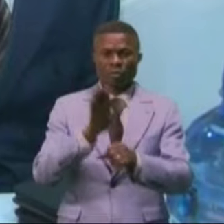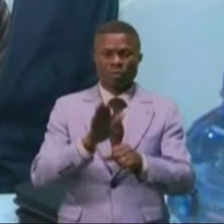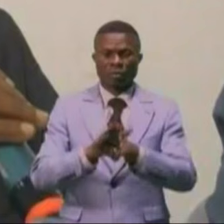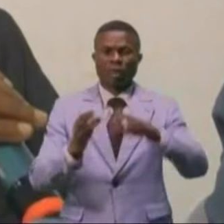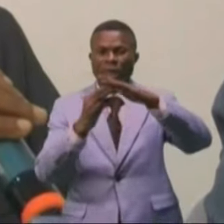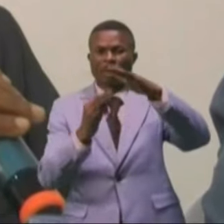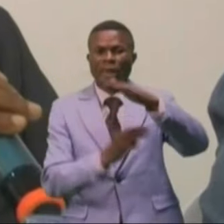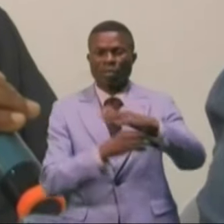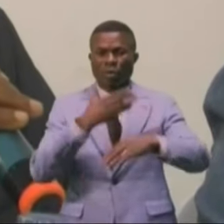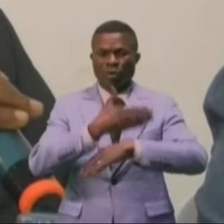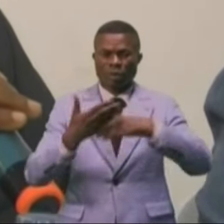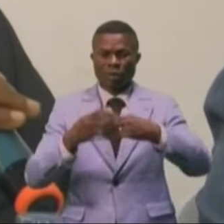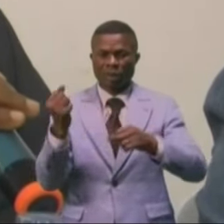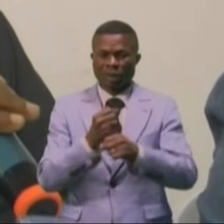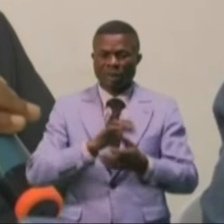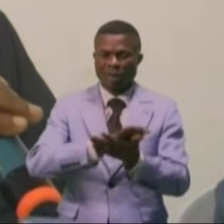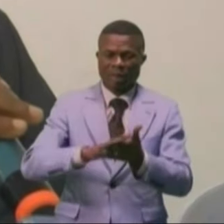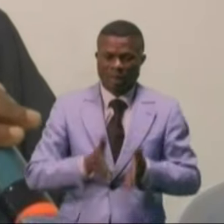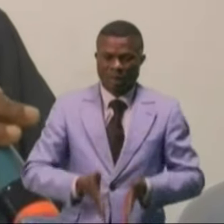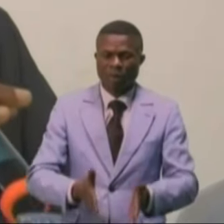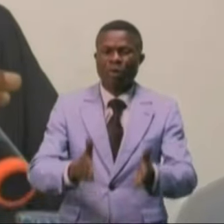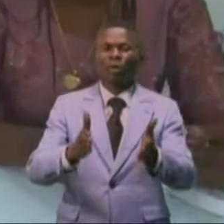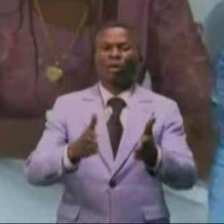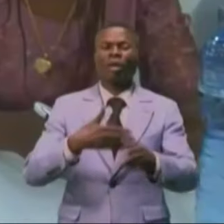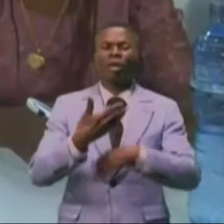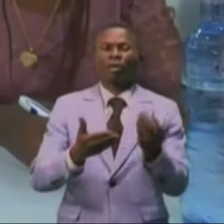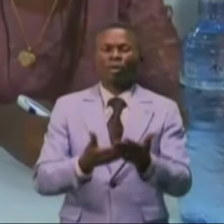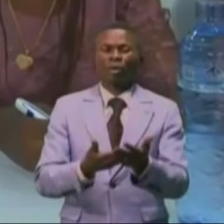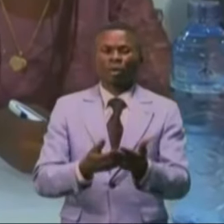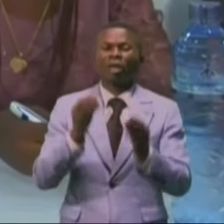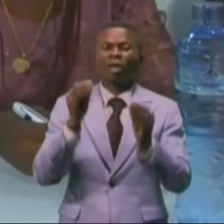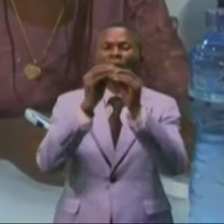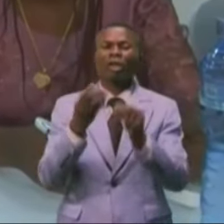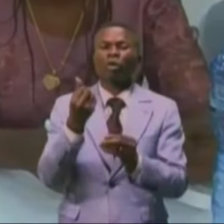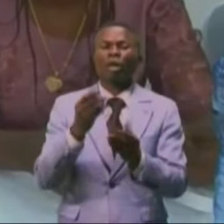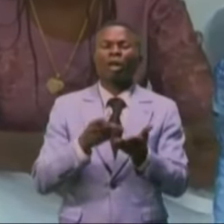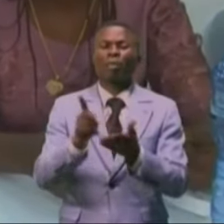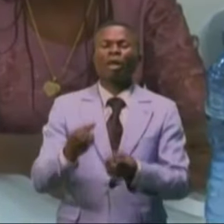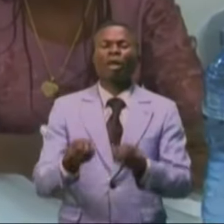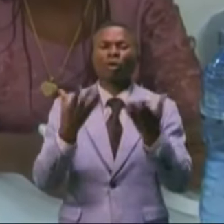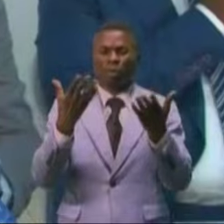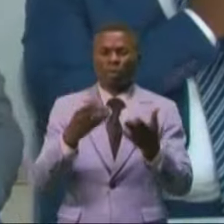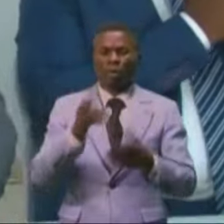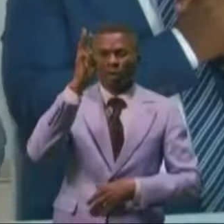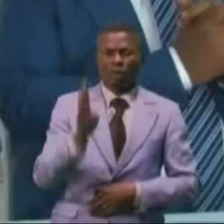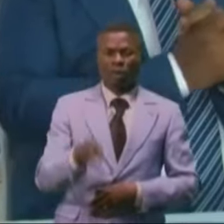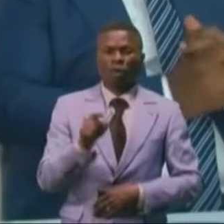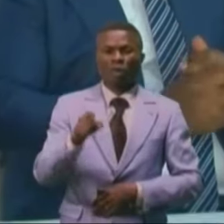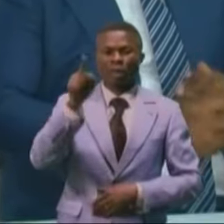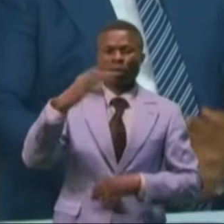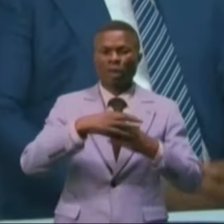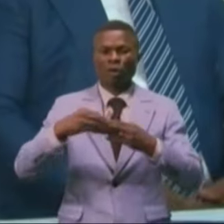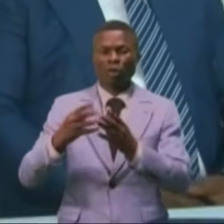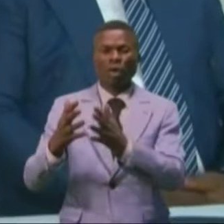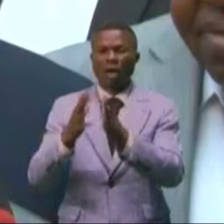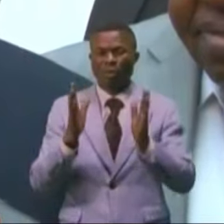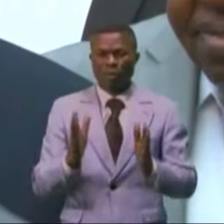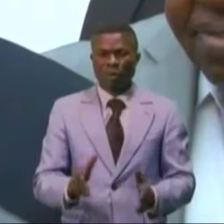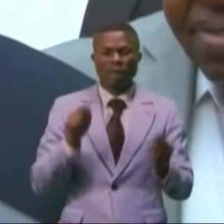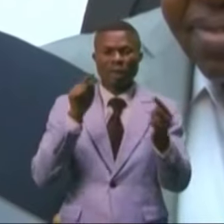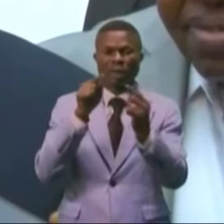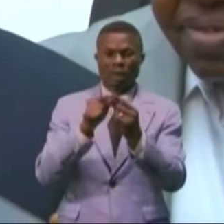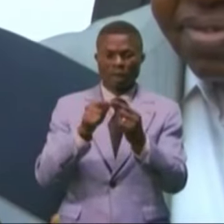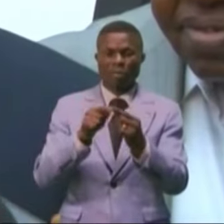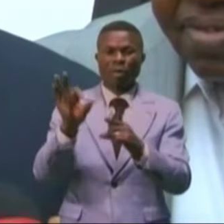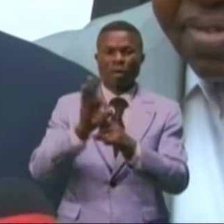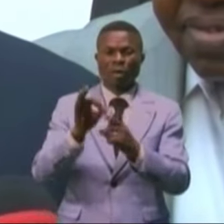jeter, les travaux d'assainissement à effectuer et les coûts des travaux évalués à plus de 300 millions de dollars US. L'objectif de cet